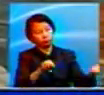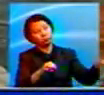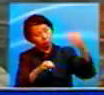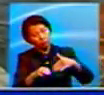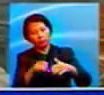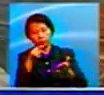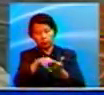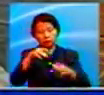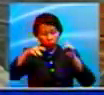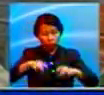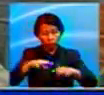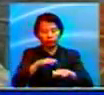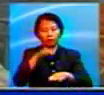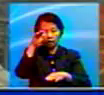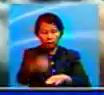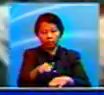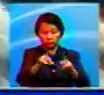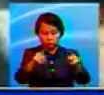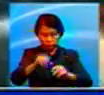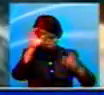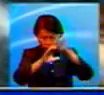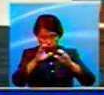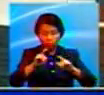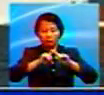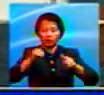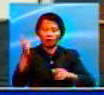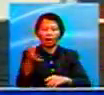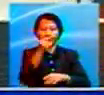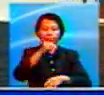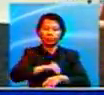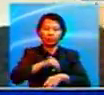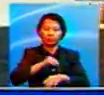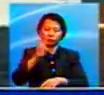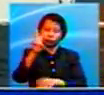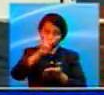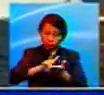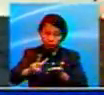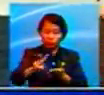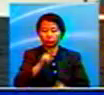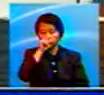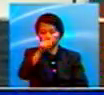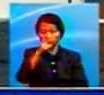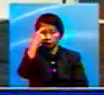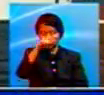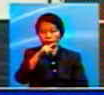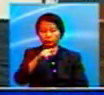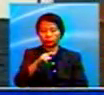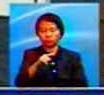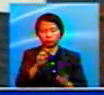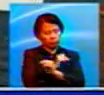terus ke Perth dan dihantar ke zon pencarian. Tetapi mungkin akan mengambil masa 2 minggu sebenarnya untuk